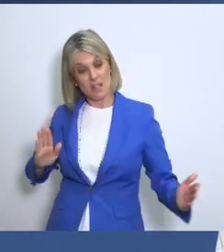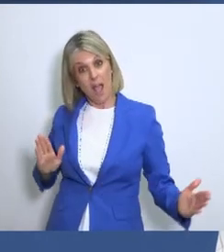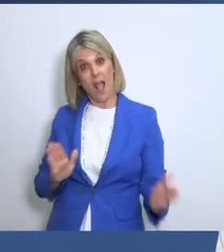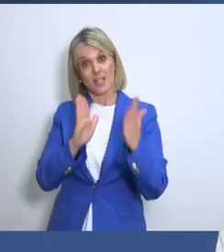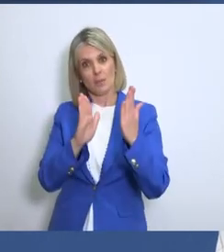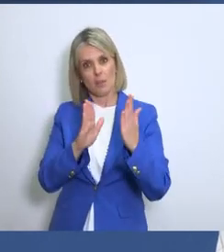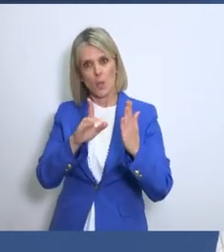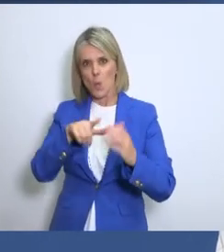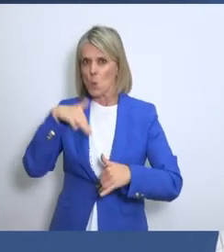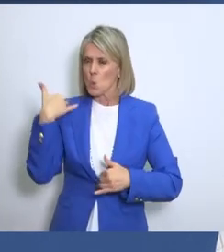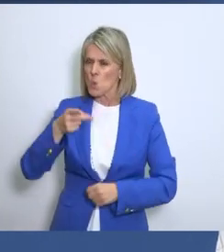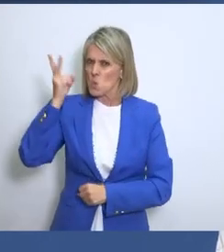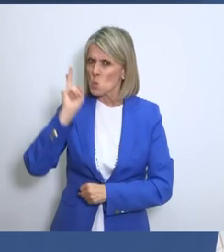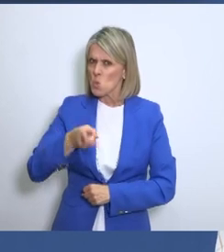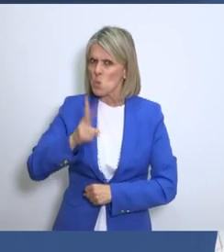είναι αδίσταχτοι.